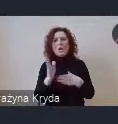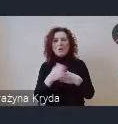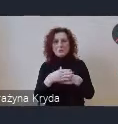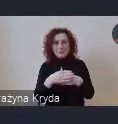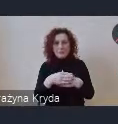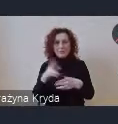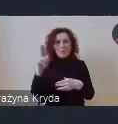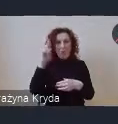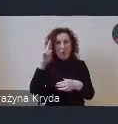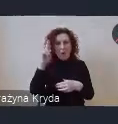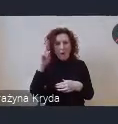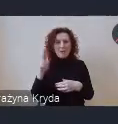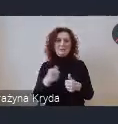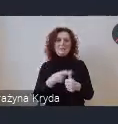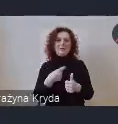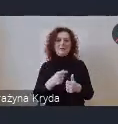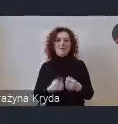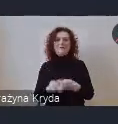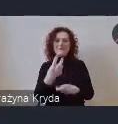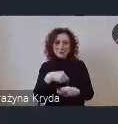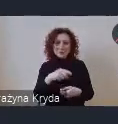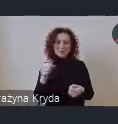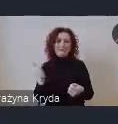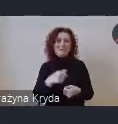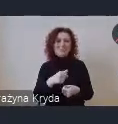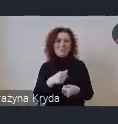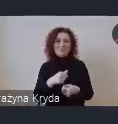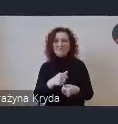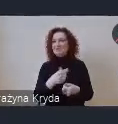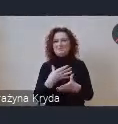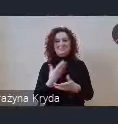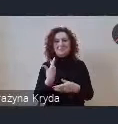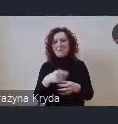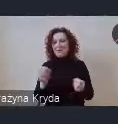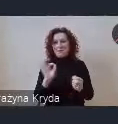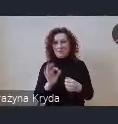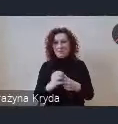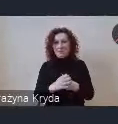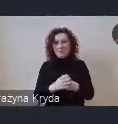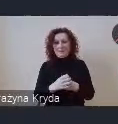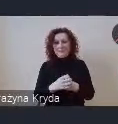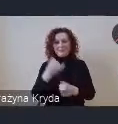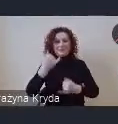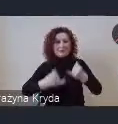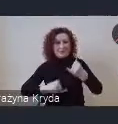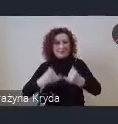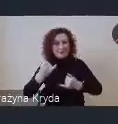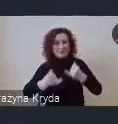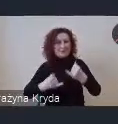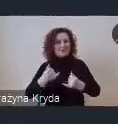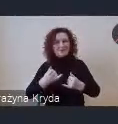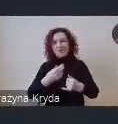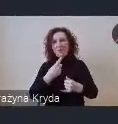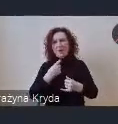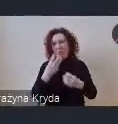stale używanych drzwi wejściowe oczywiście muszą mieć wysoki priorytet Jeśli to są jakieś tam 7 z rzędu drzwi w budynku to